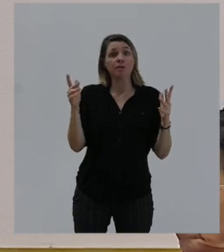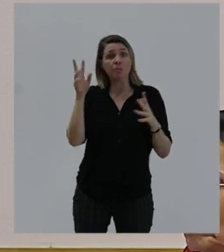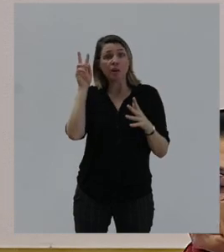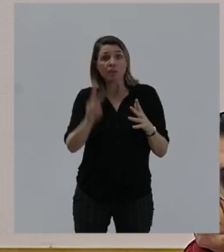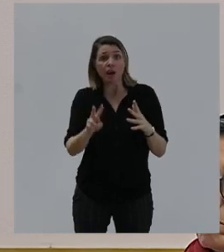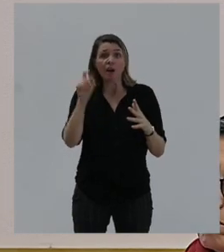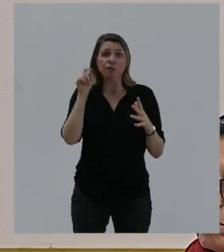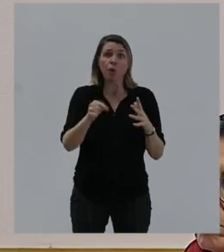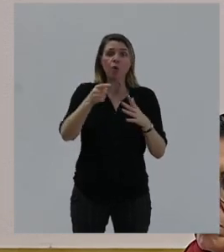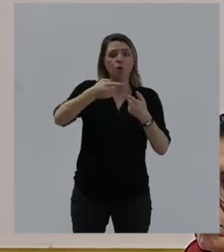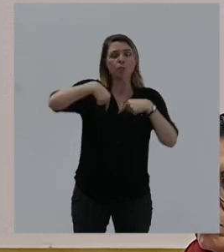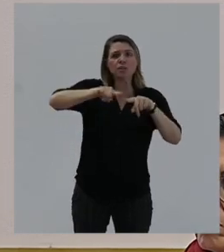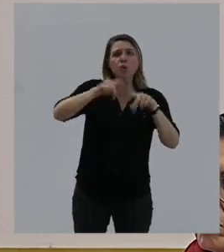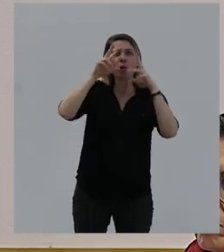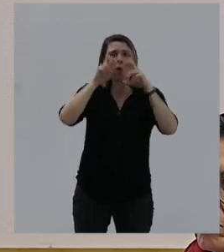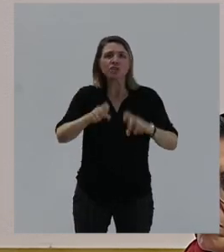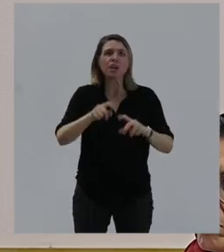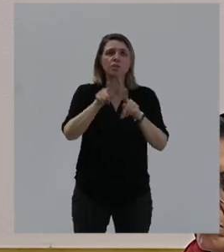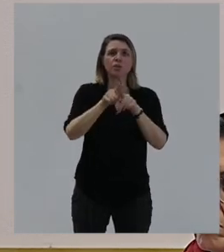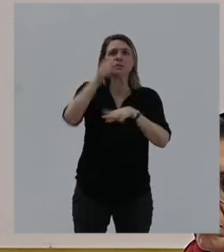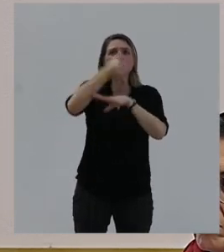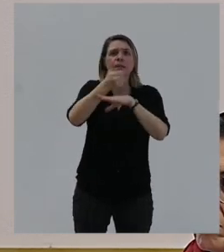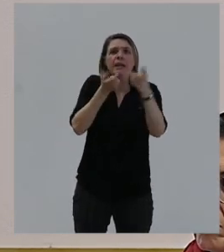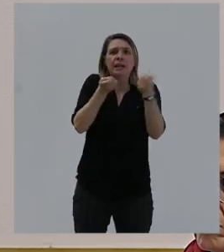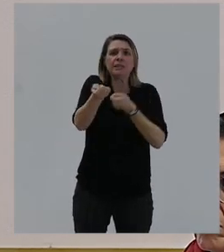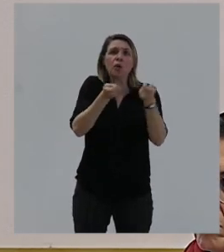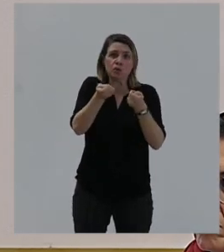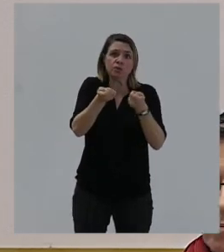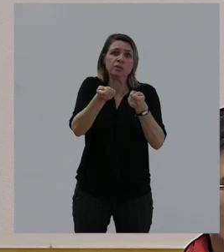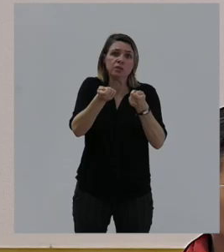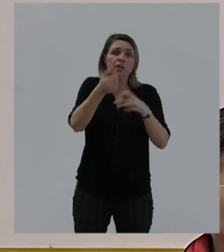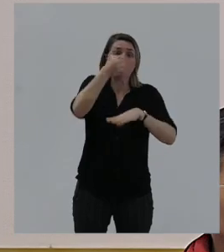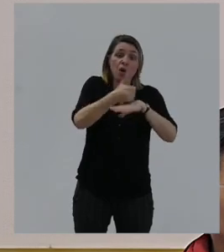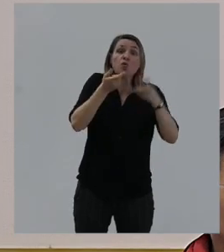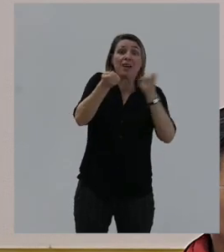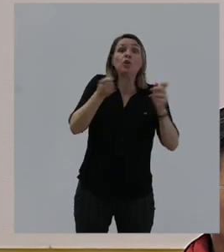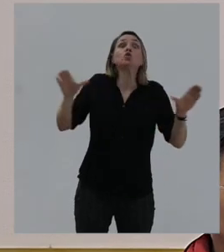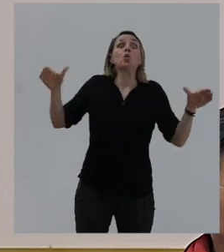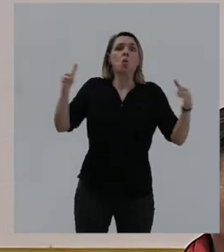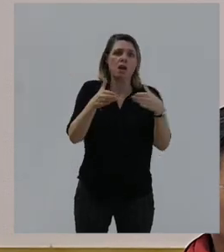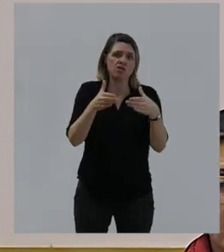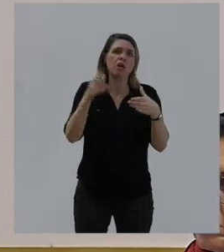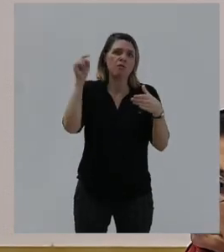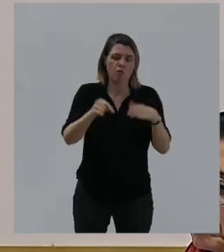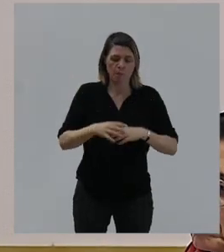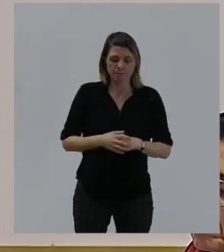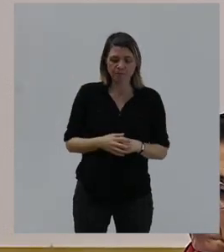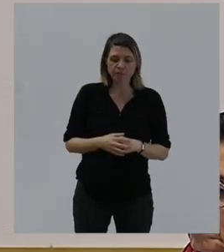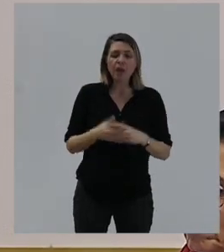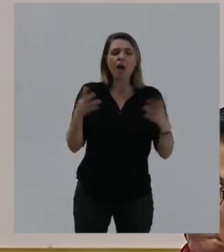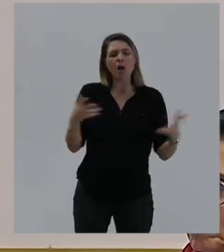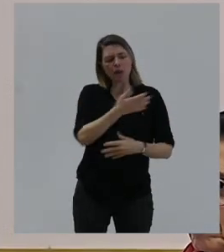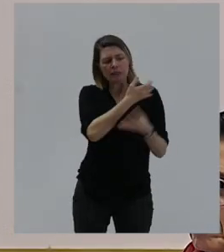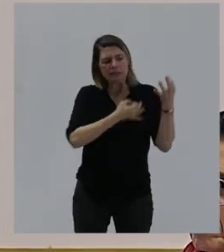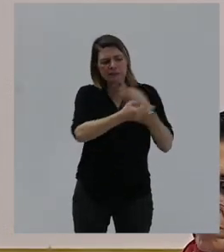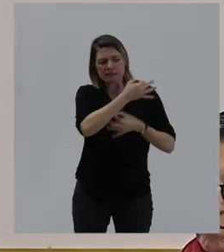prérogatives à la commission recherche, au CAC, à toutes les instances en fait, pour une gouvernance vraiment collégiale. Vous avez dit dans votre